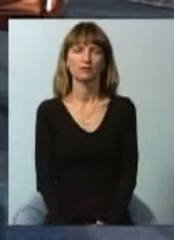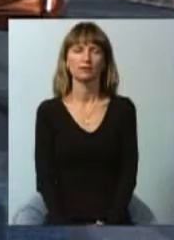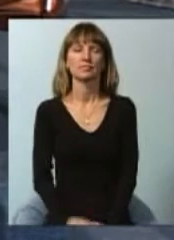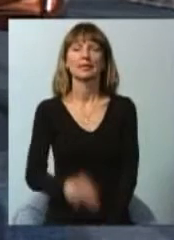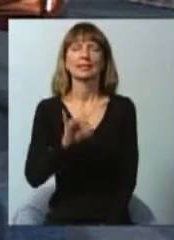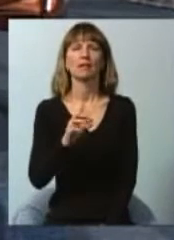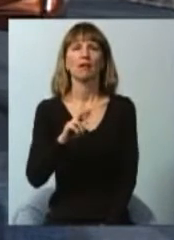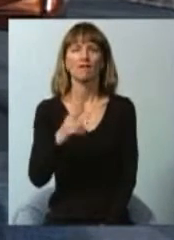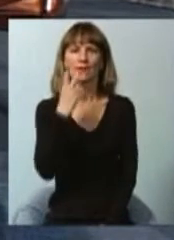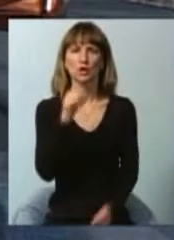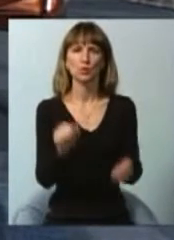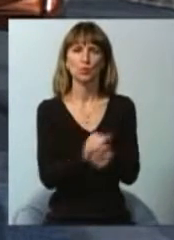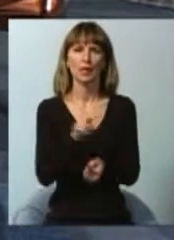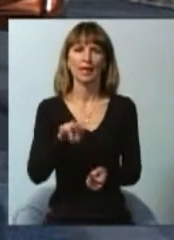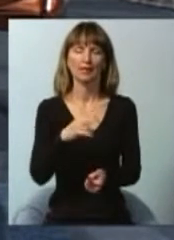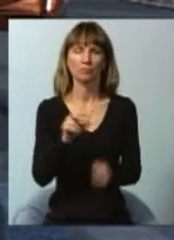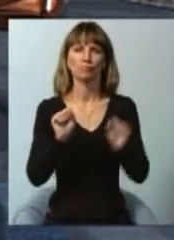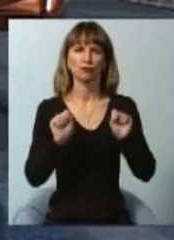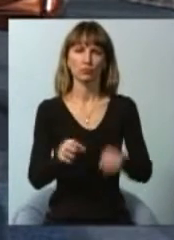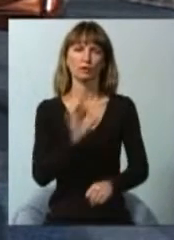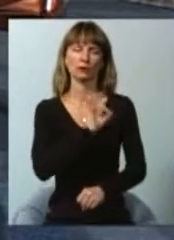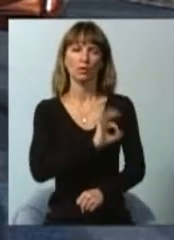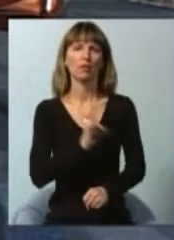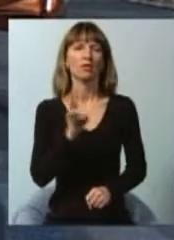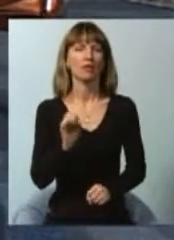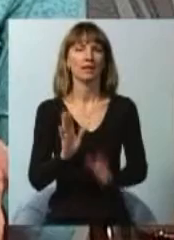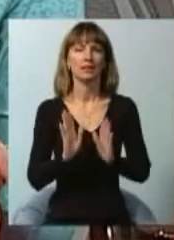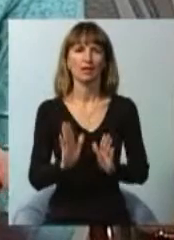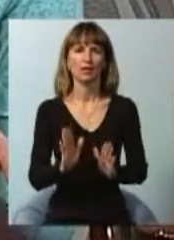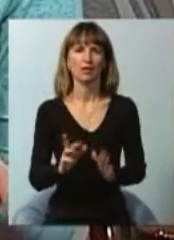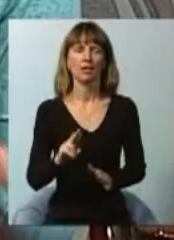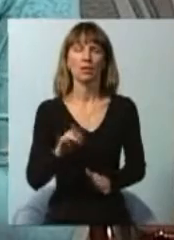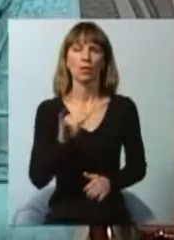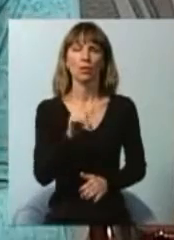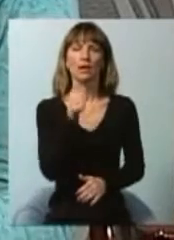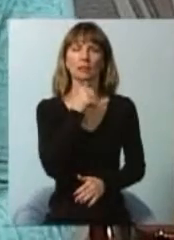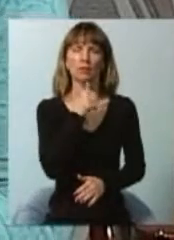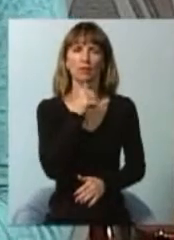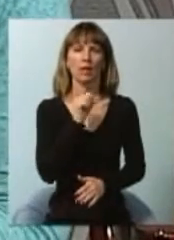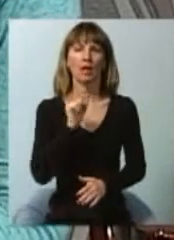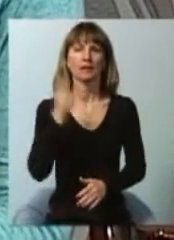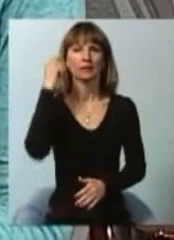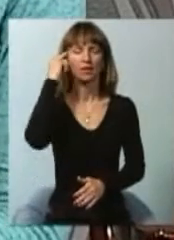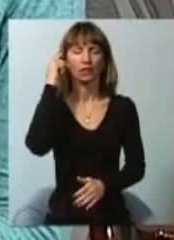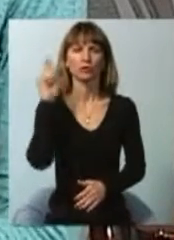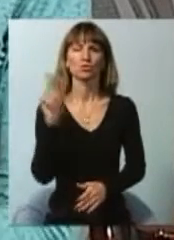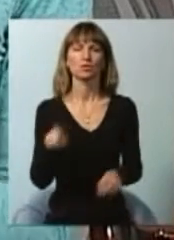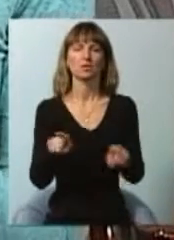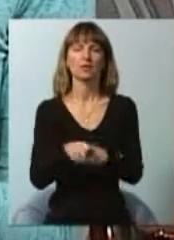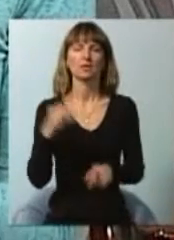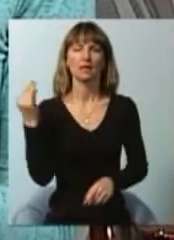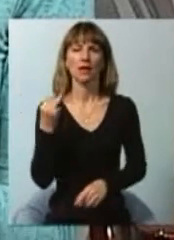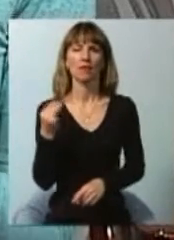Ну і, як бачимо, сухий лід дійсно можна використовувати не тільки як у експериментах. А знаю ще такий